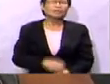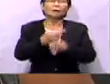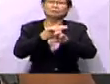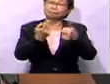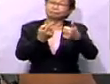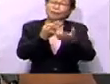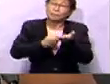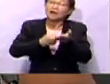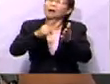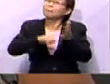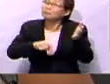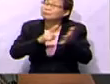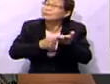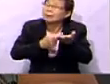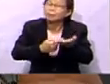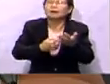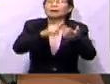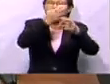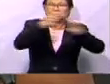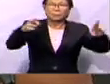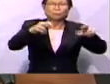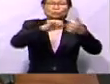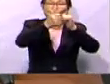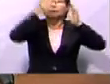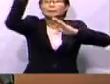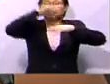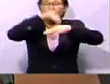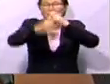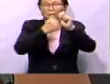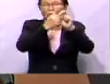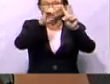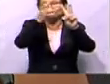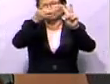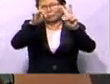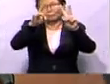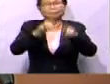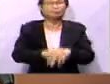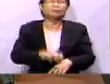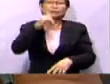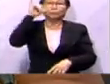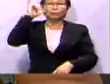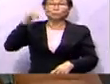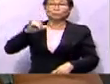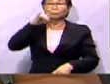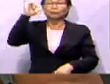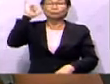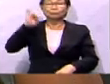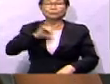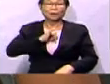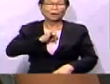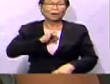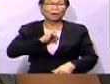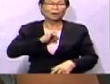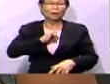persiapan untuk sukan Malaysia pada tahun depan, yang mana semalam pun saya telah mempengerusikan mesyuarat